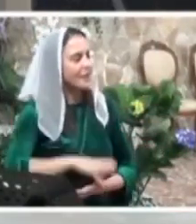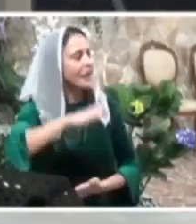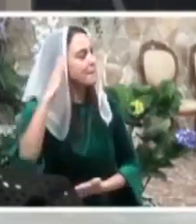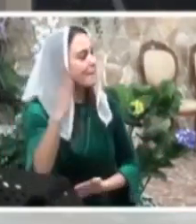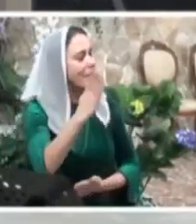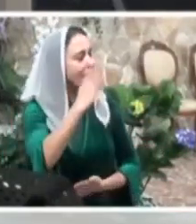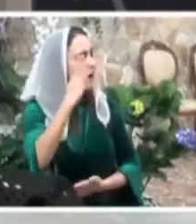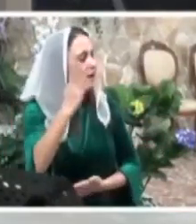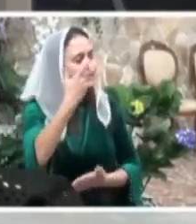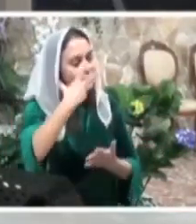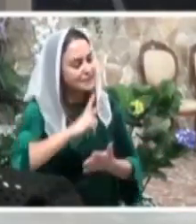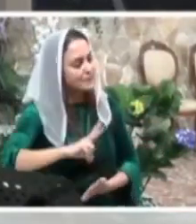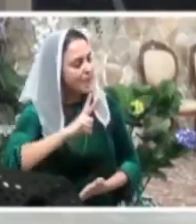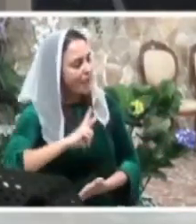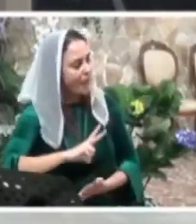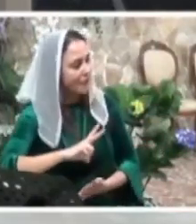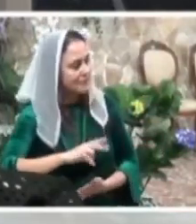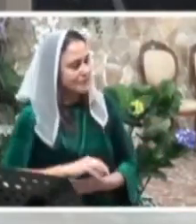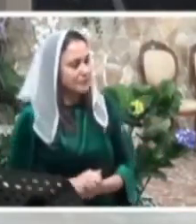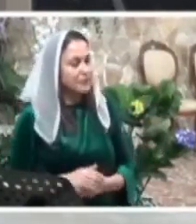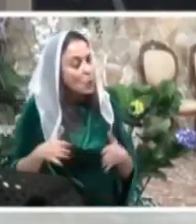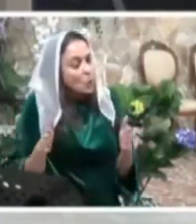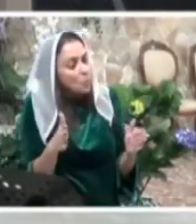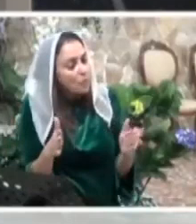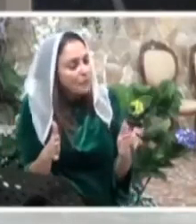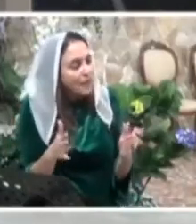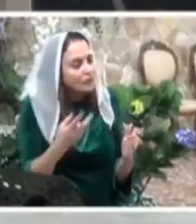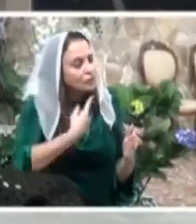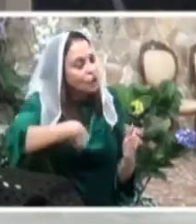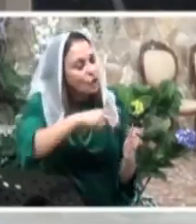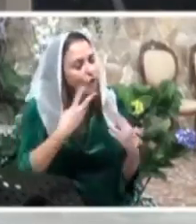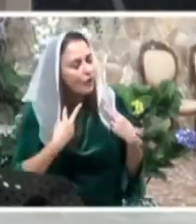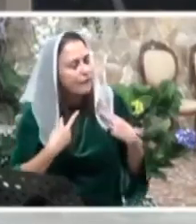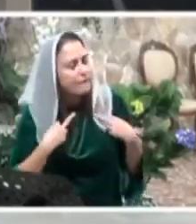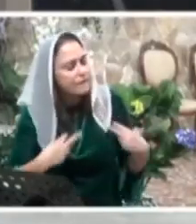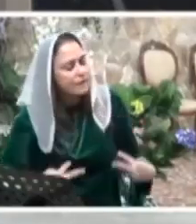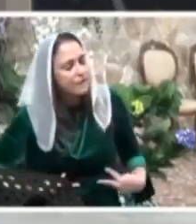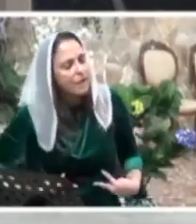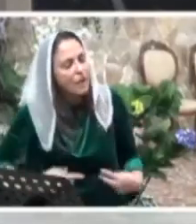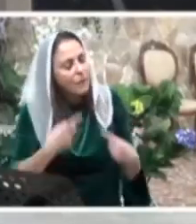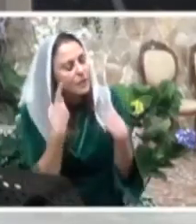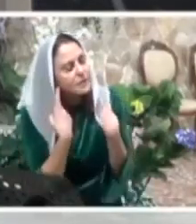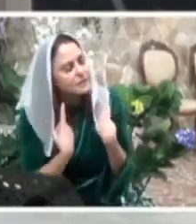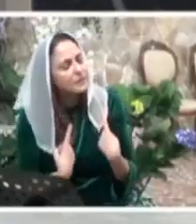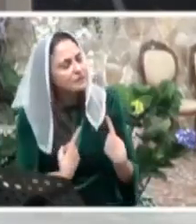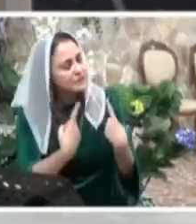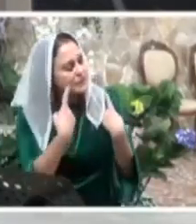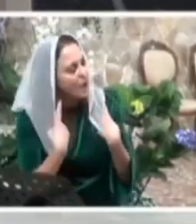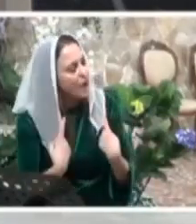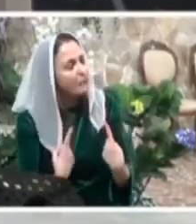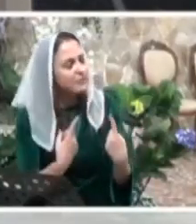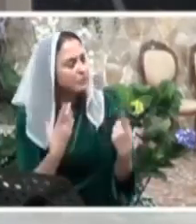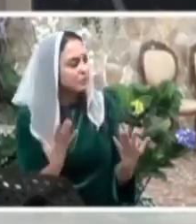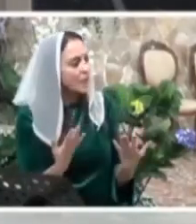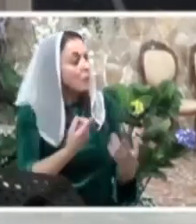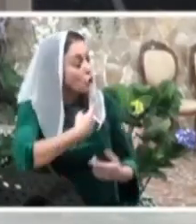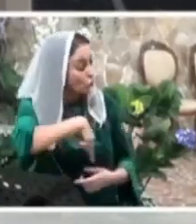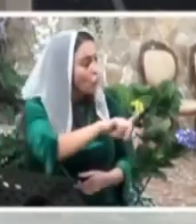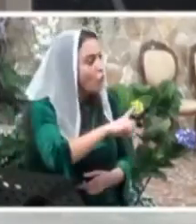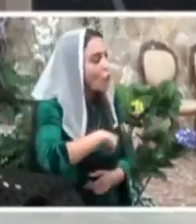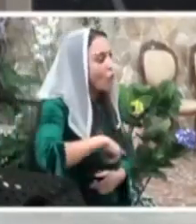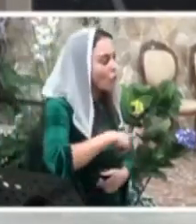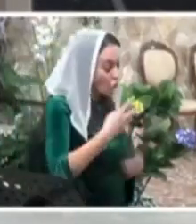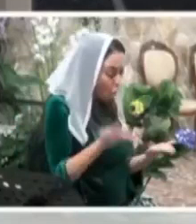beata speranza, un momento da vivere con aspettativa. Noi